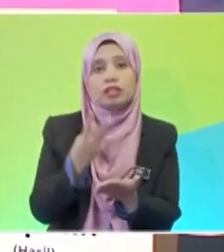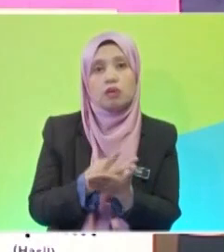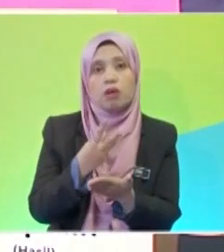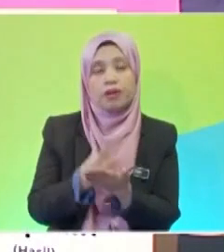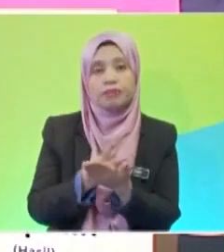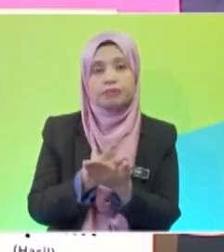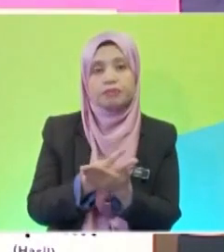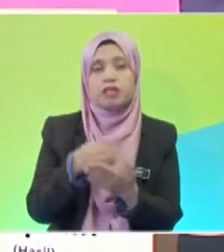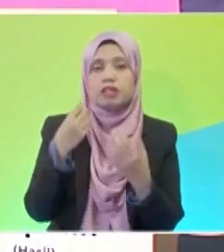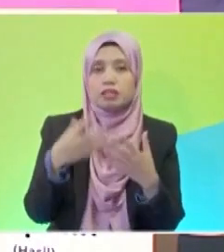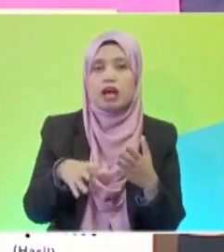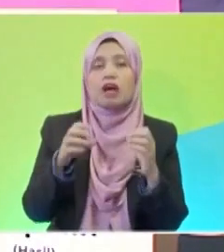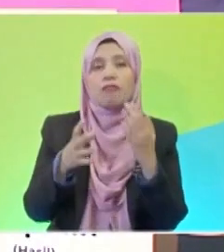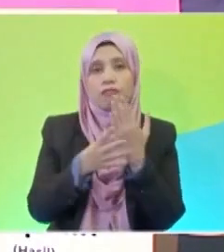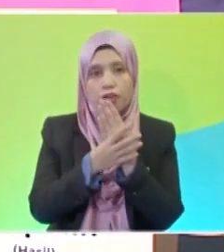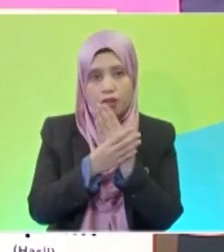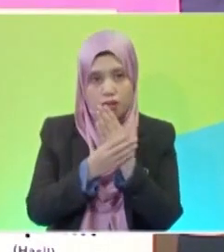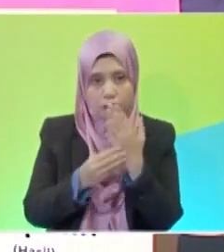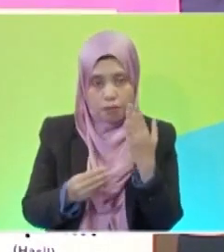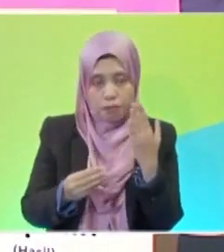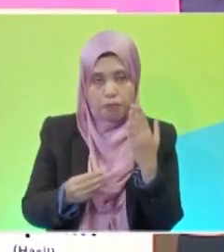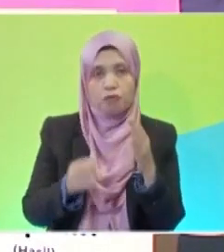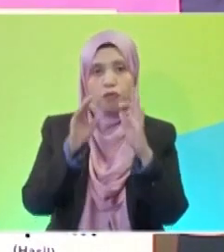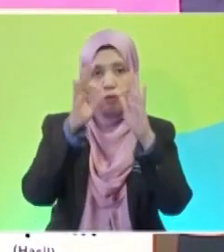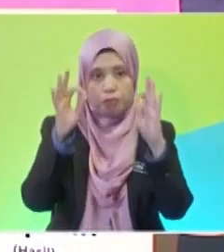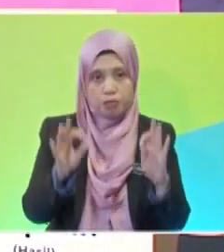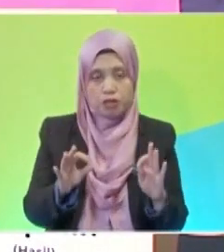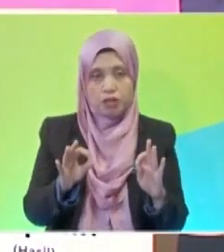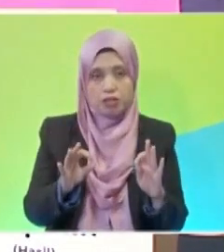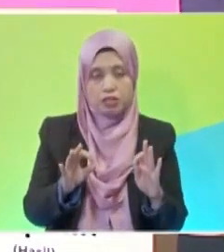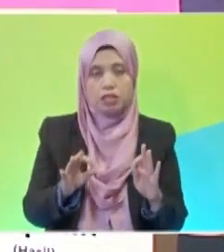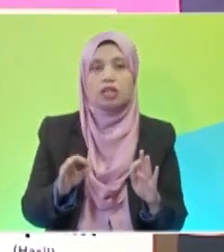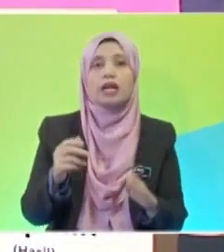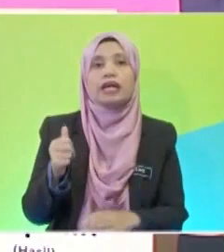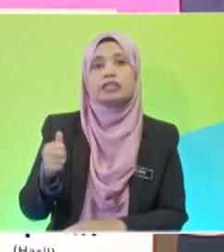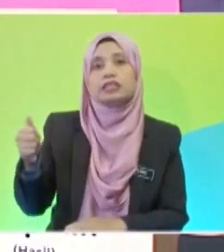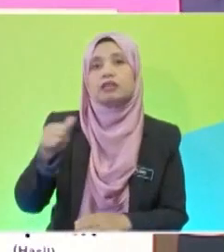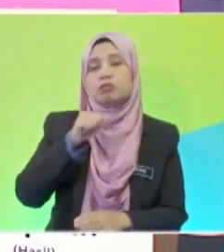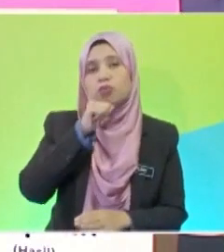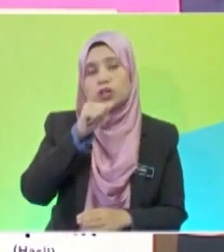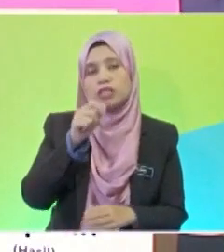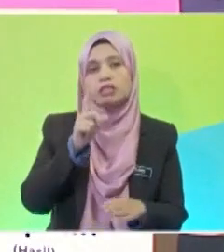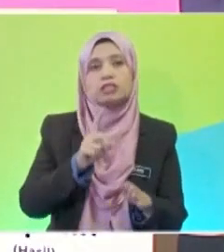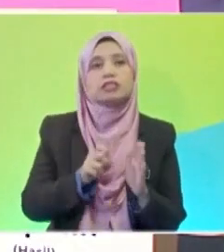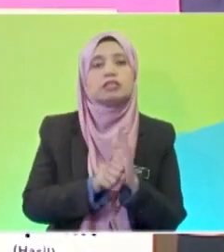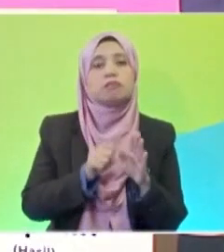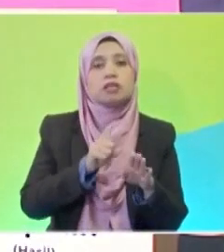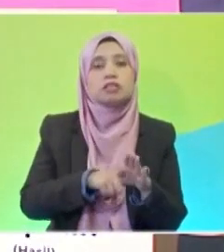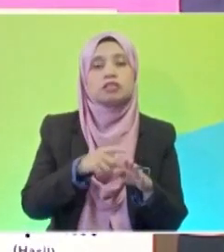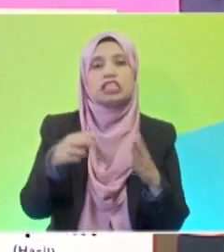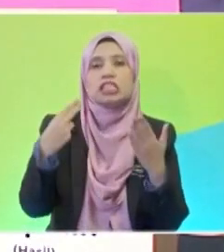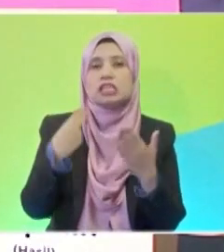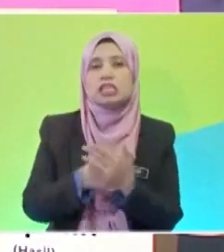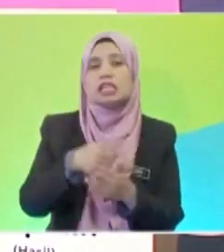mahir format, yeah, dah boleh nampak format daripada jualan sampai untung bersih, aset bukan semasa sehingga liability bukan semasa.